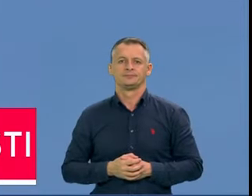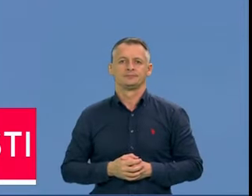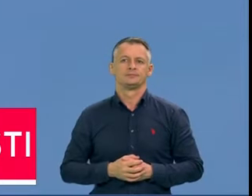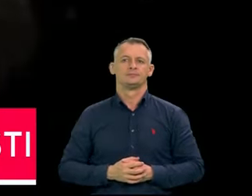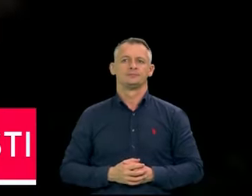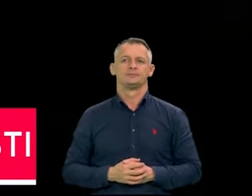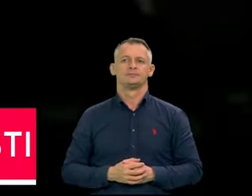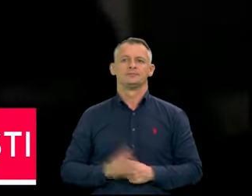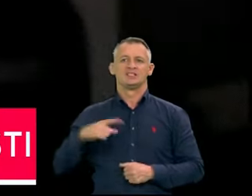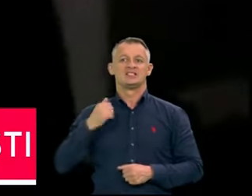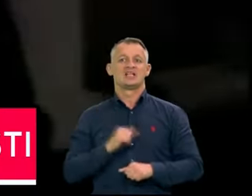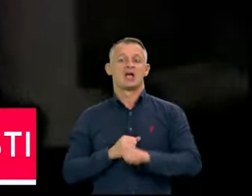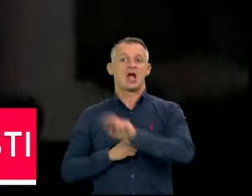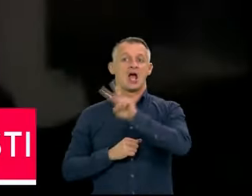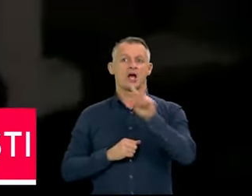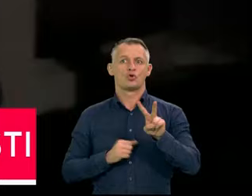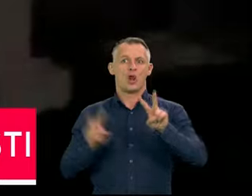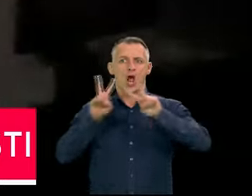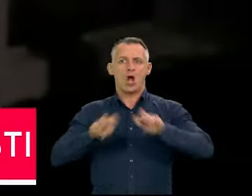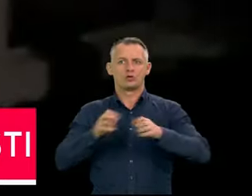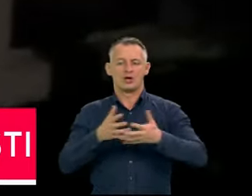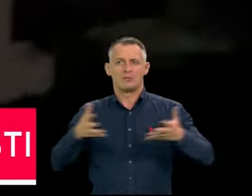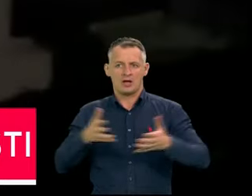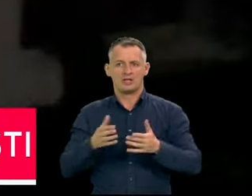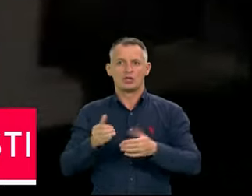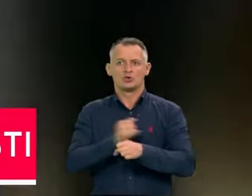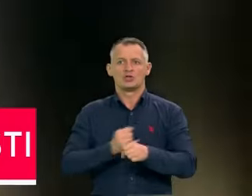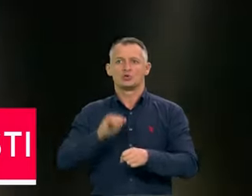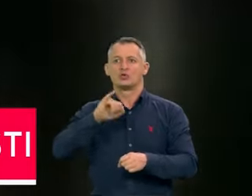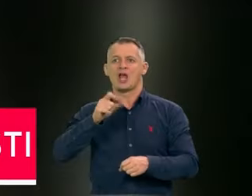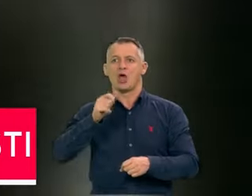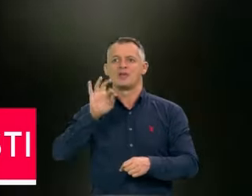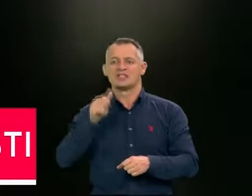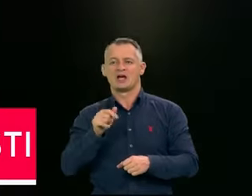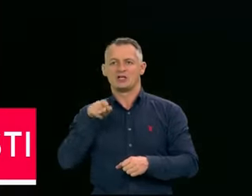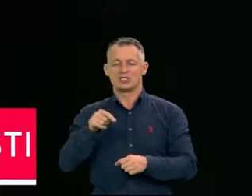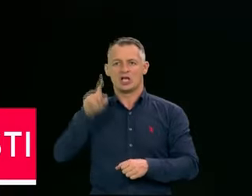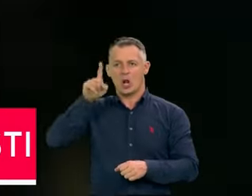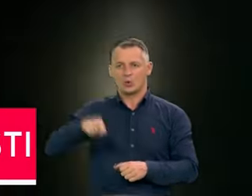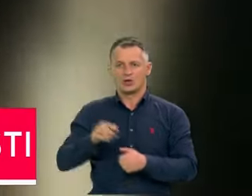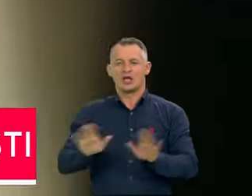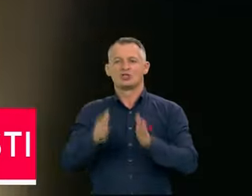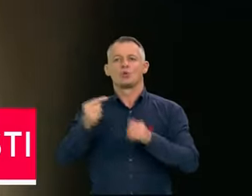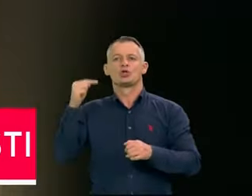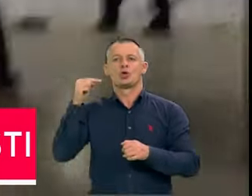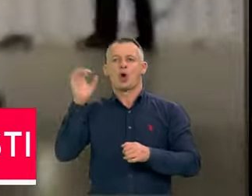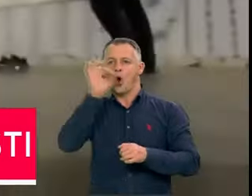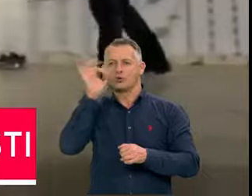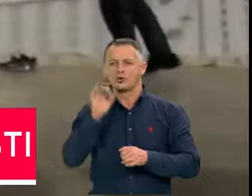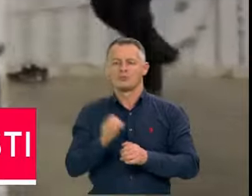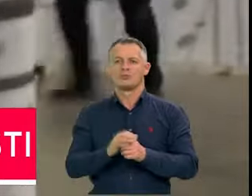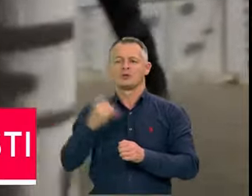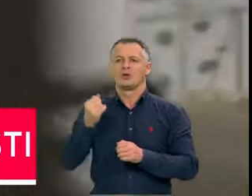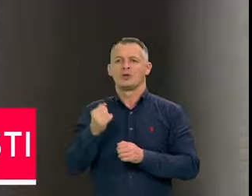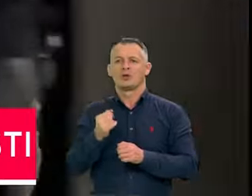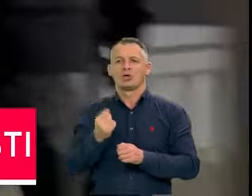Este a doua razie de mare amploare în județul Ialomița în această lună la începutul lui octombrie două clanuri și au reglat conturile